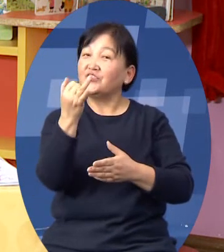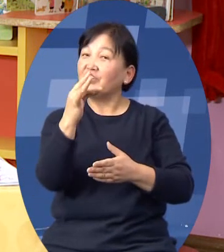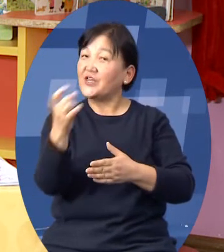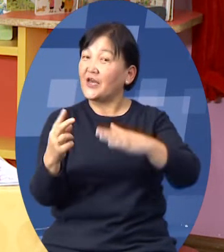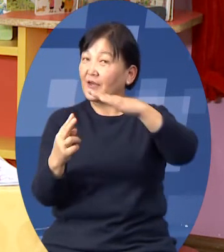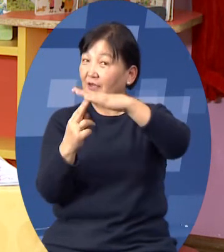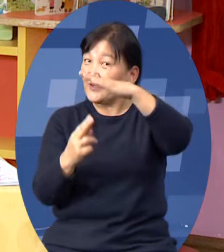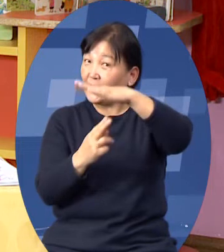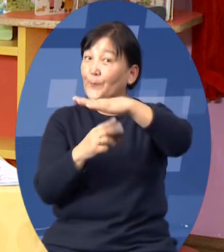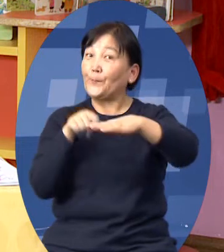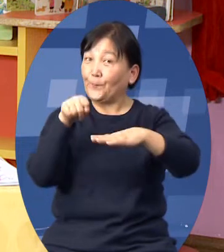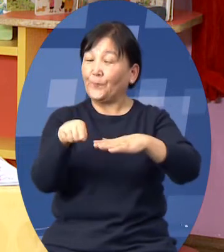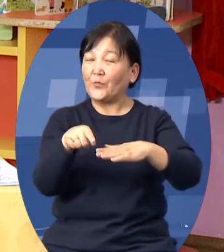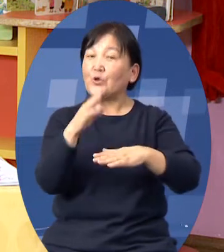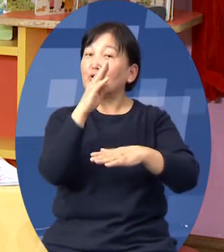Ширээ.